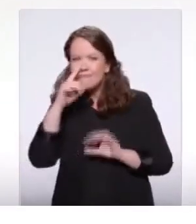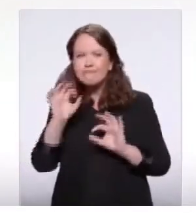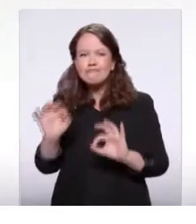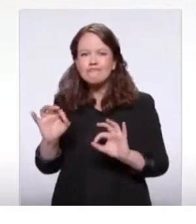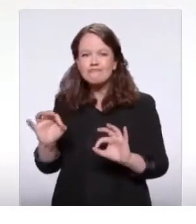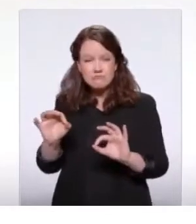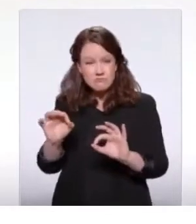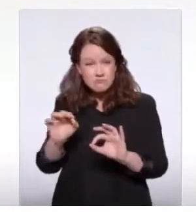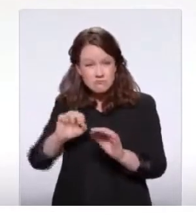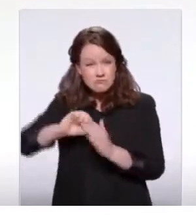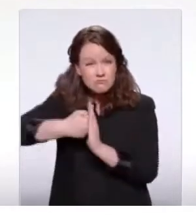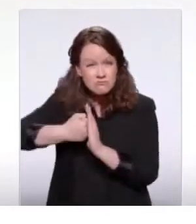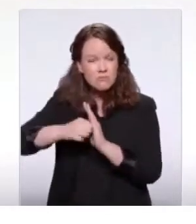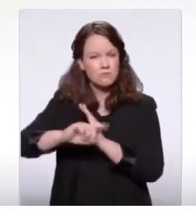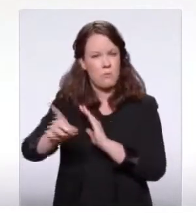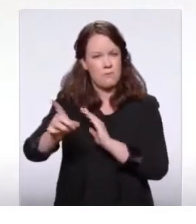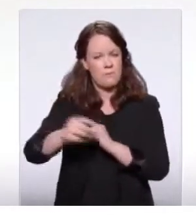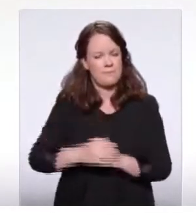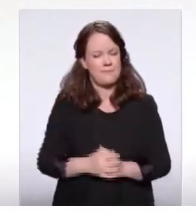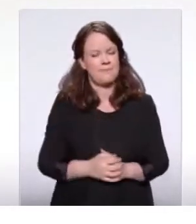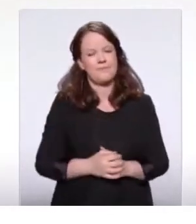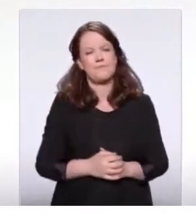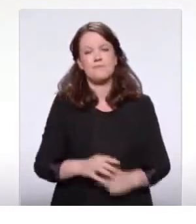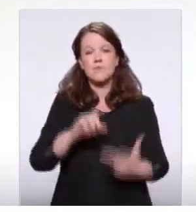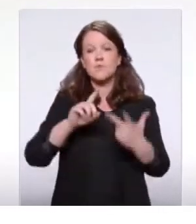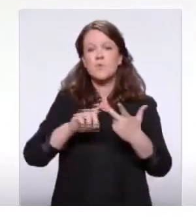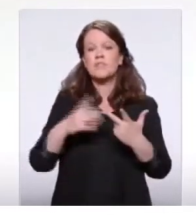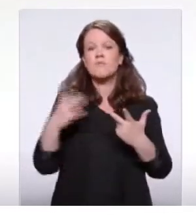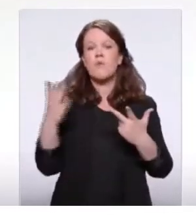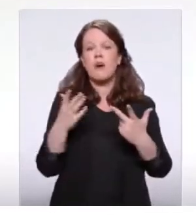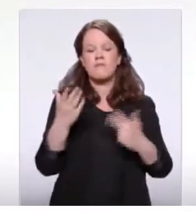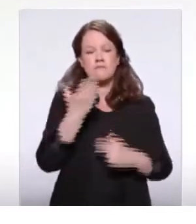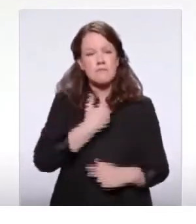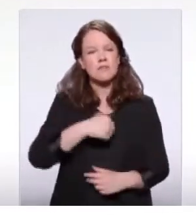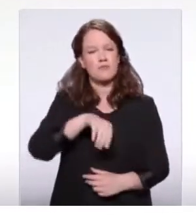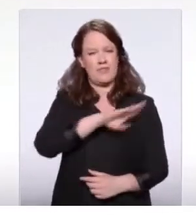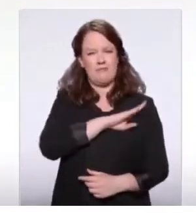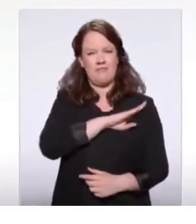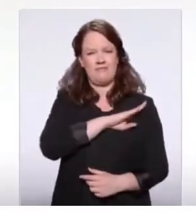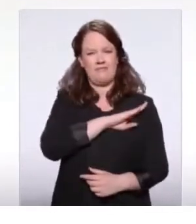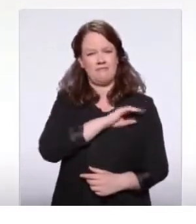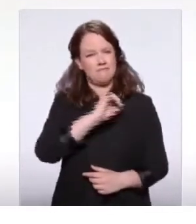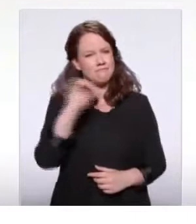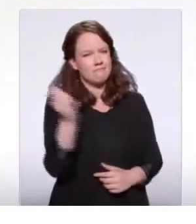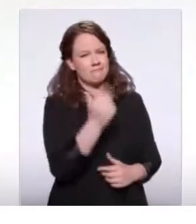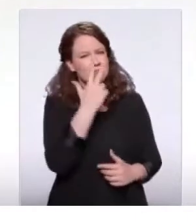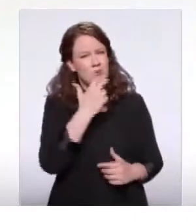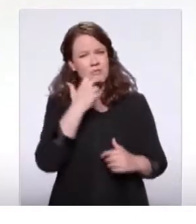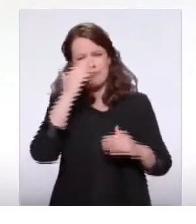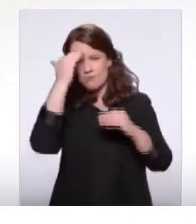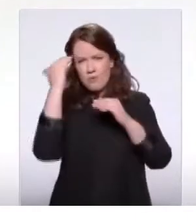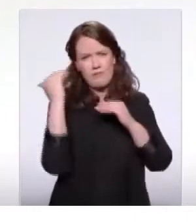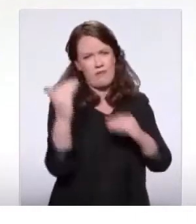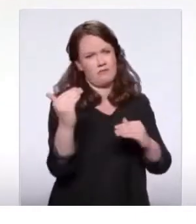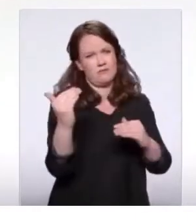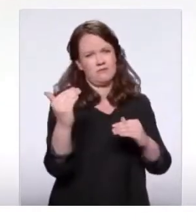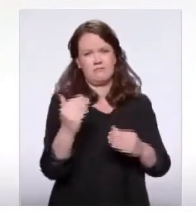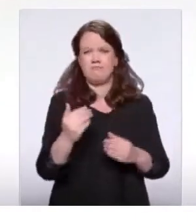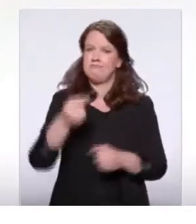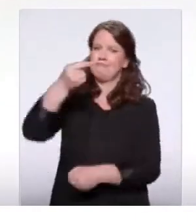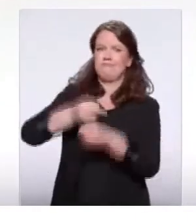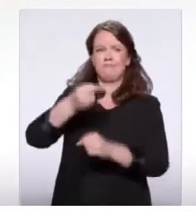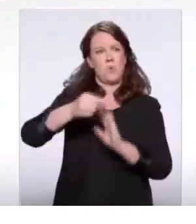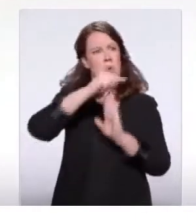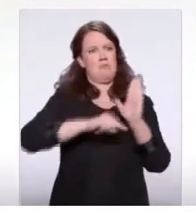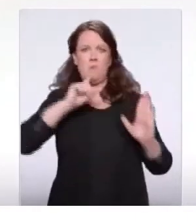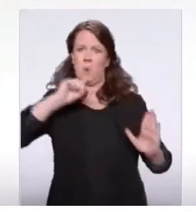Et puis le troisième principe, c'est la responsabilité, c'est-à-dire faire confiance, préférer aux contraintes pour tous le